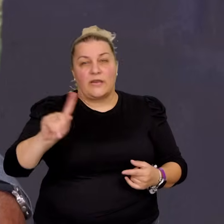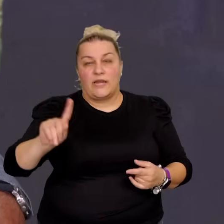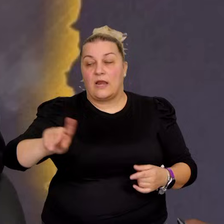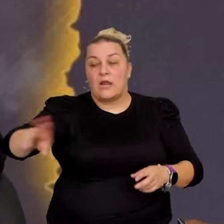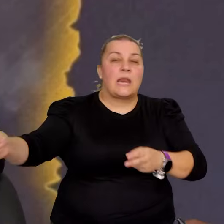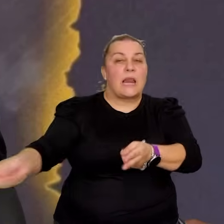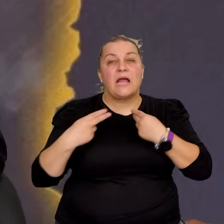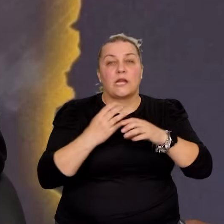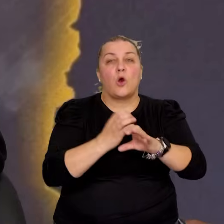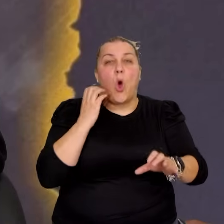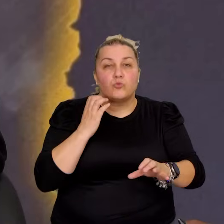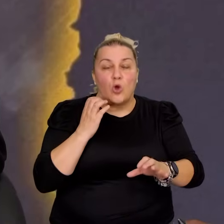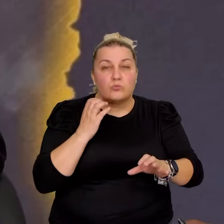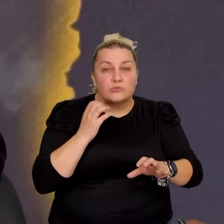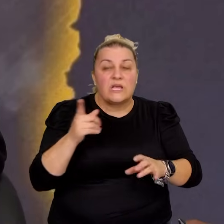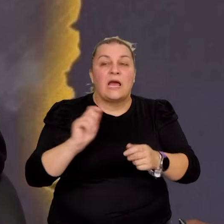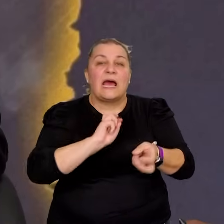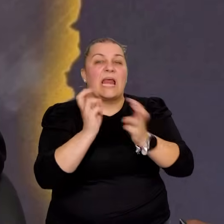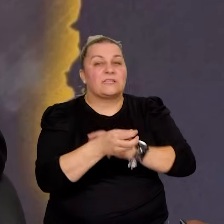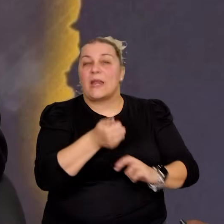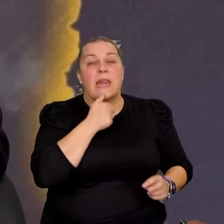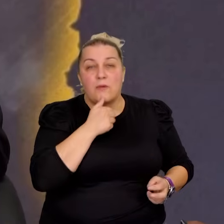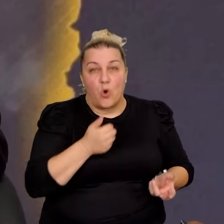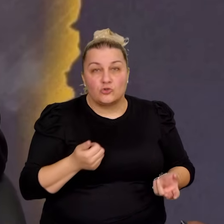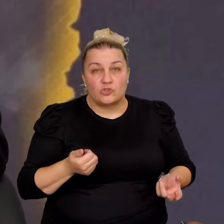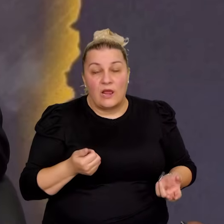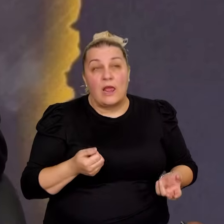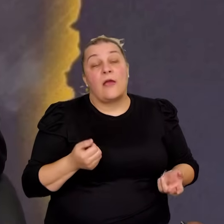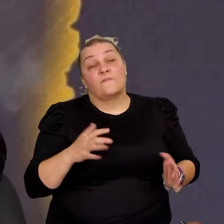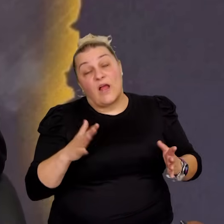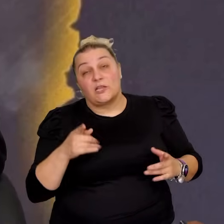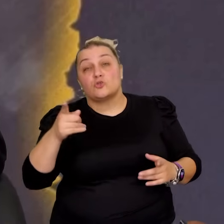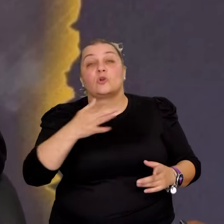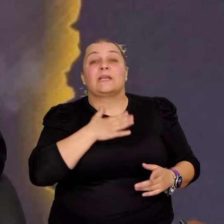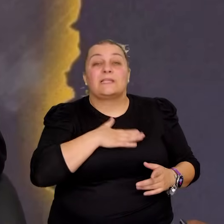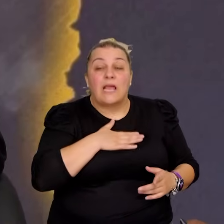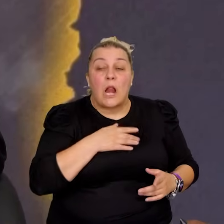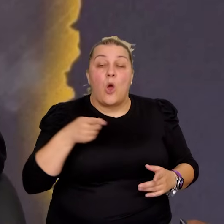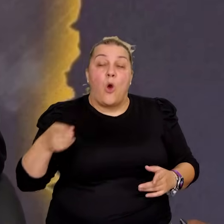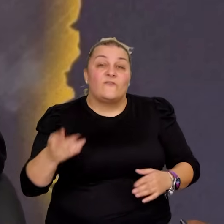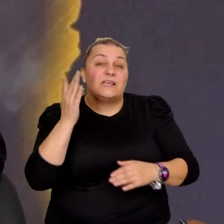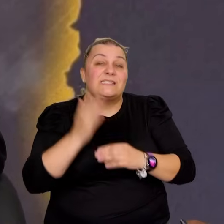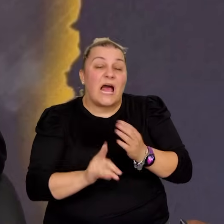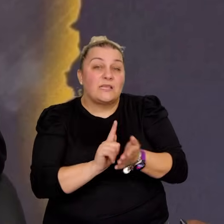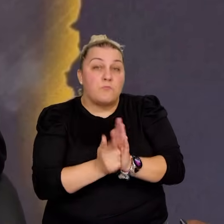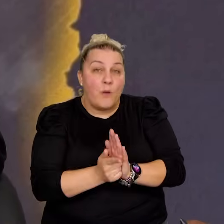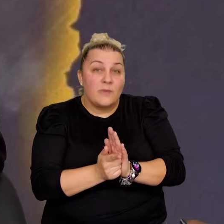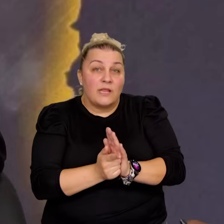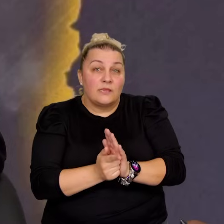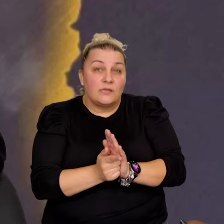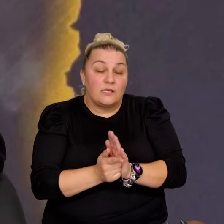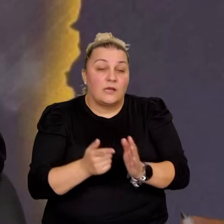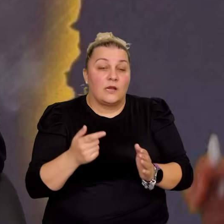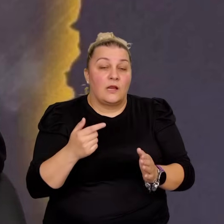u autobus, kao da opet razmjena. Valjda su htjeli i taj zadnji moment ubiti sve u nama, gdje sam